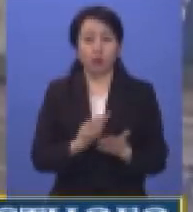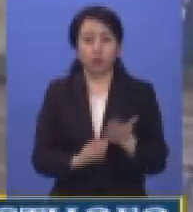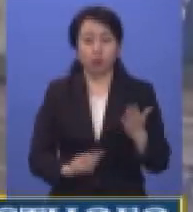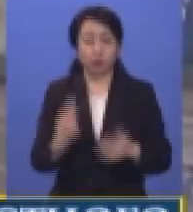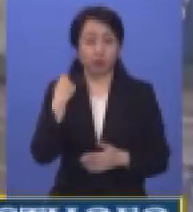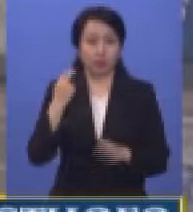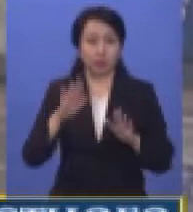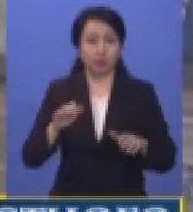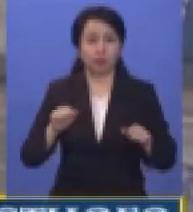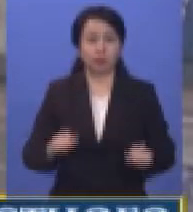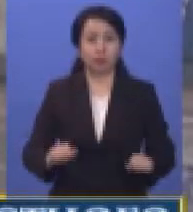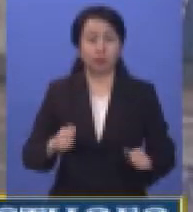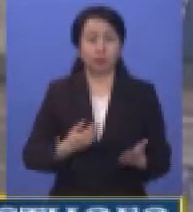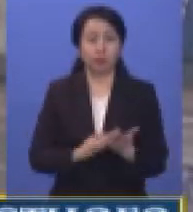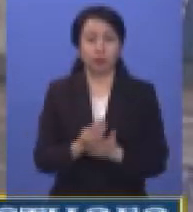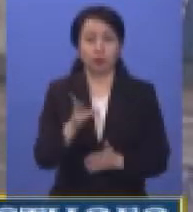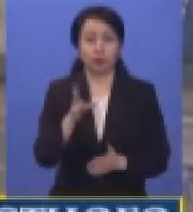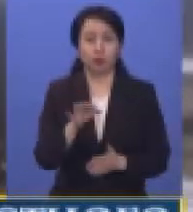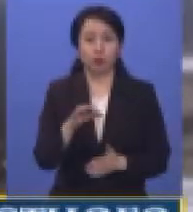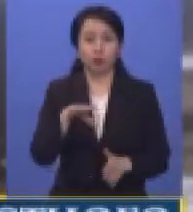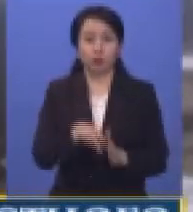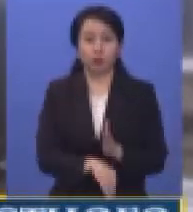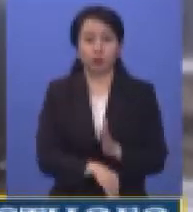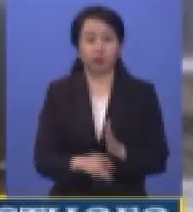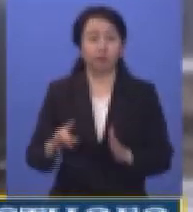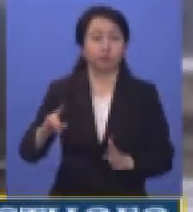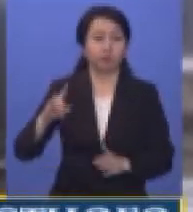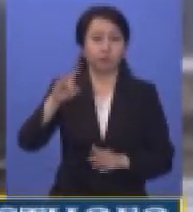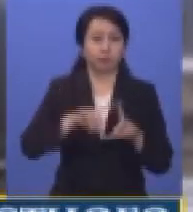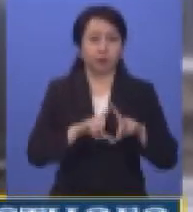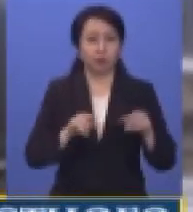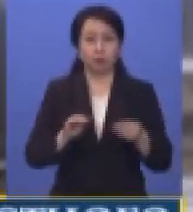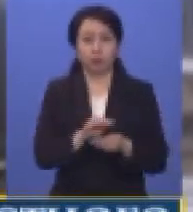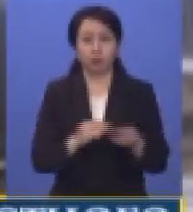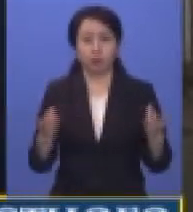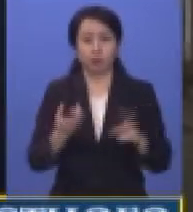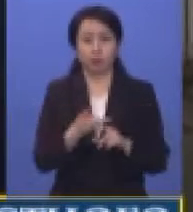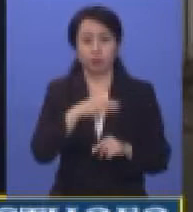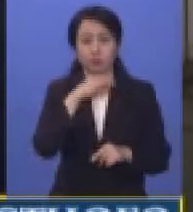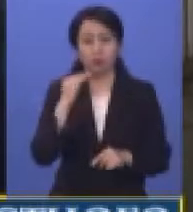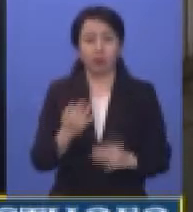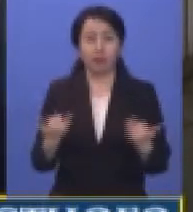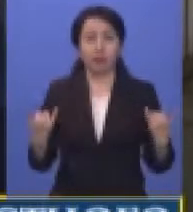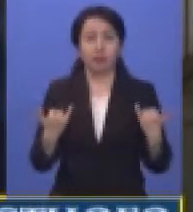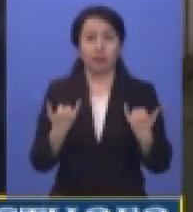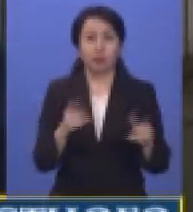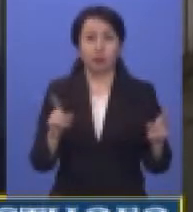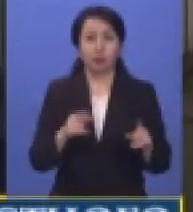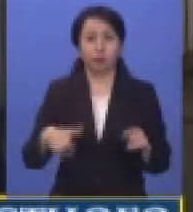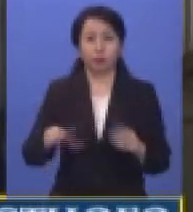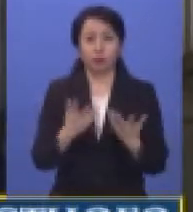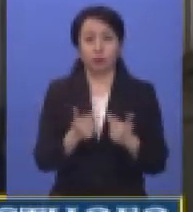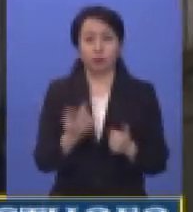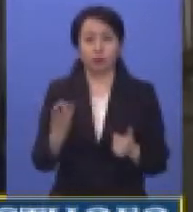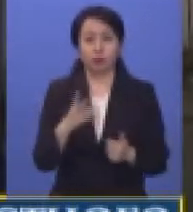Долги местные власти смогли погасить. Но, тем не менее, вкладывать в воздушную гавань по-прежнему еще нужно очень много. Для того, чтобы все устранить, это нужно